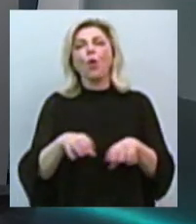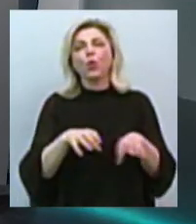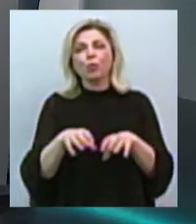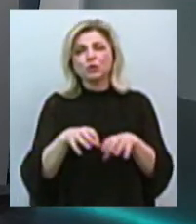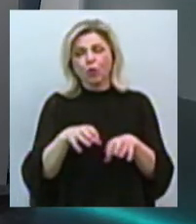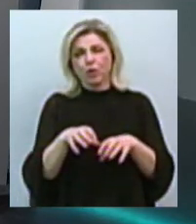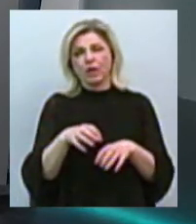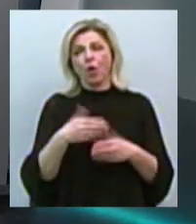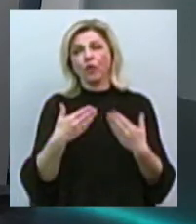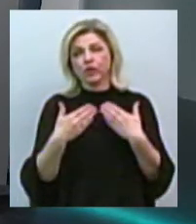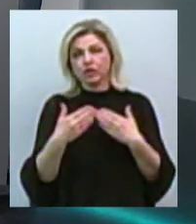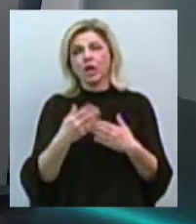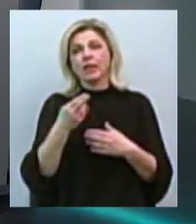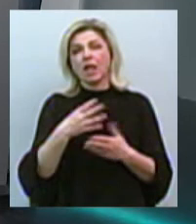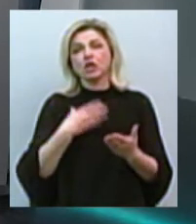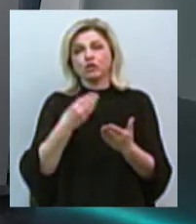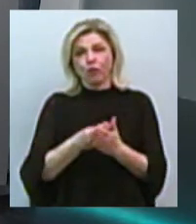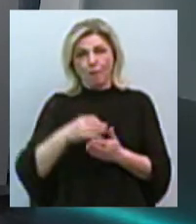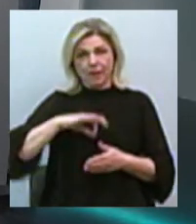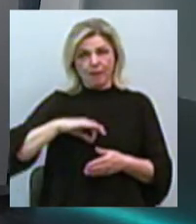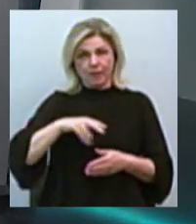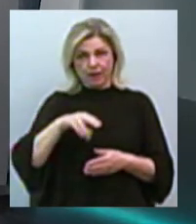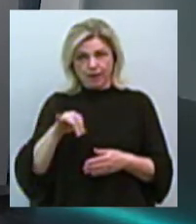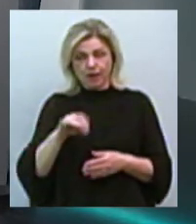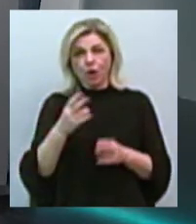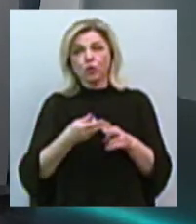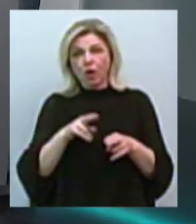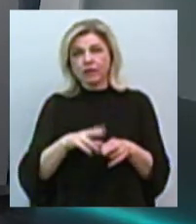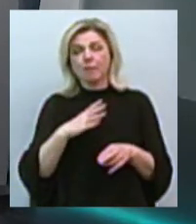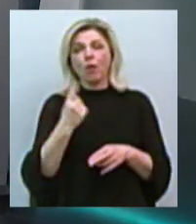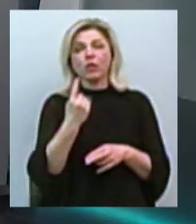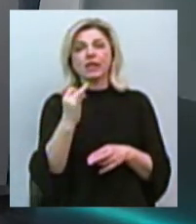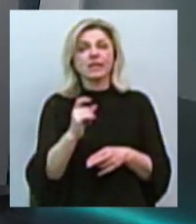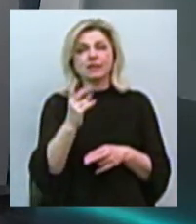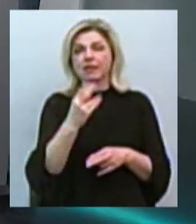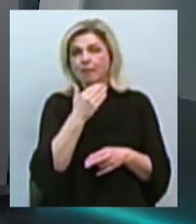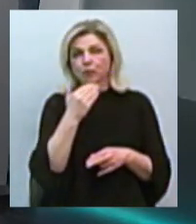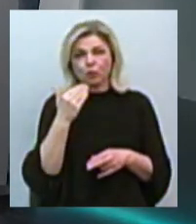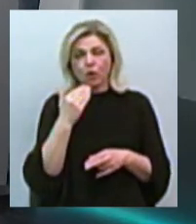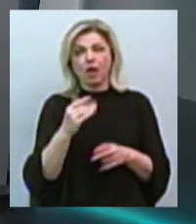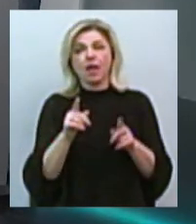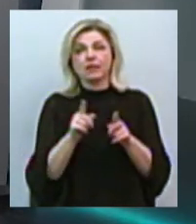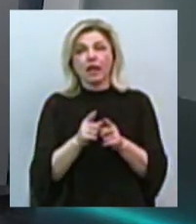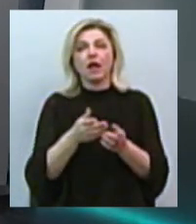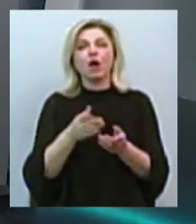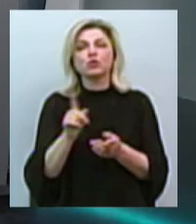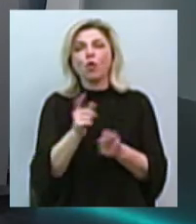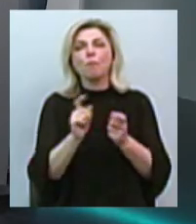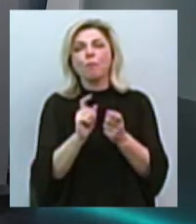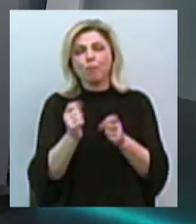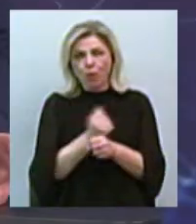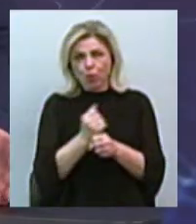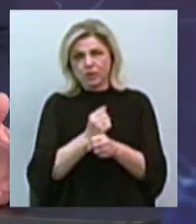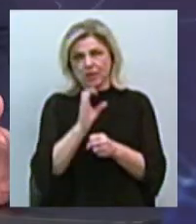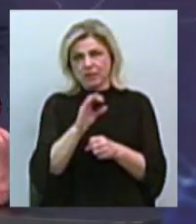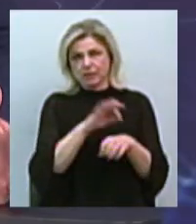отношений ради собственной прибыли, но это был, наверное, один из немногих таких форпостов, который боролся с подобными